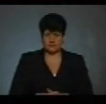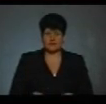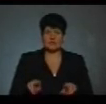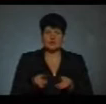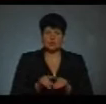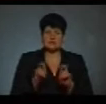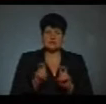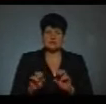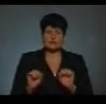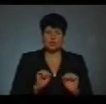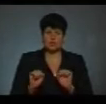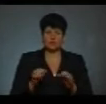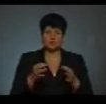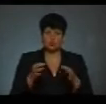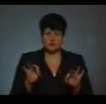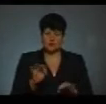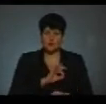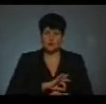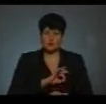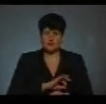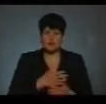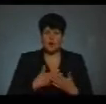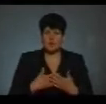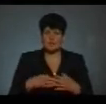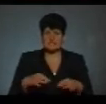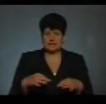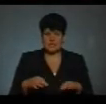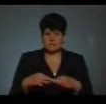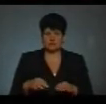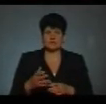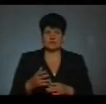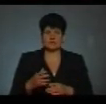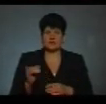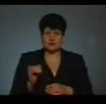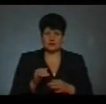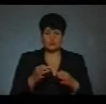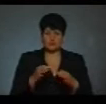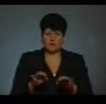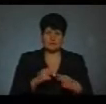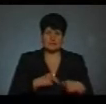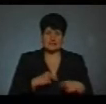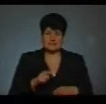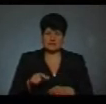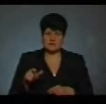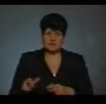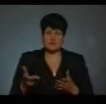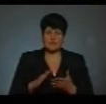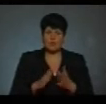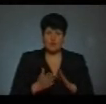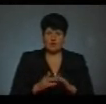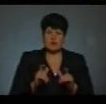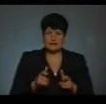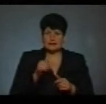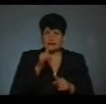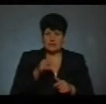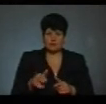Також на засіданні уряду дозволили користуватися громадським транспортом донорам крові і допустили до роботи працівників, які в умовах карантину не